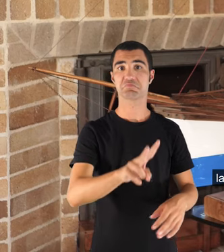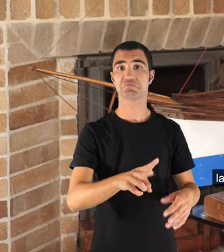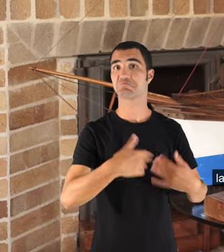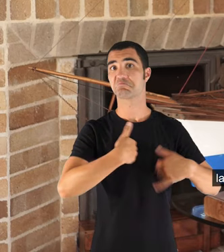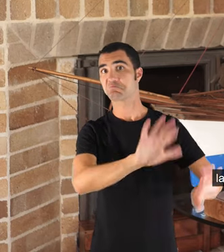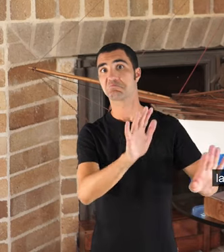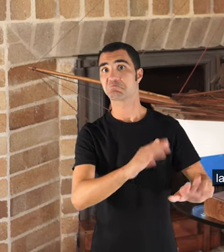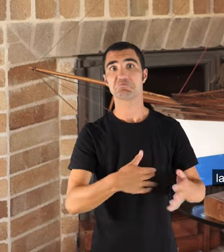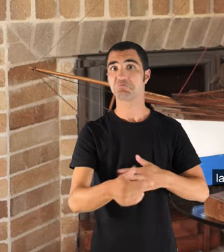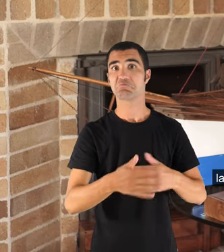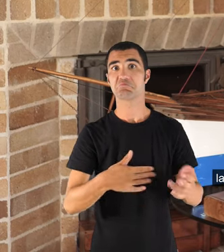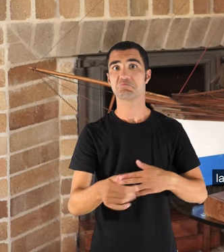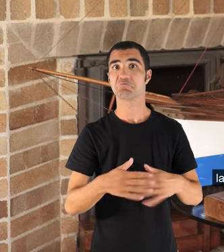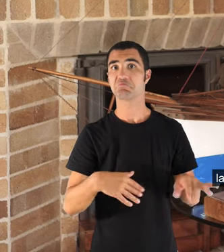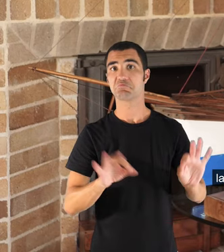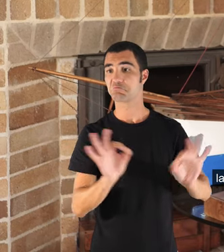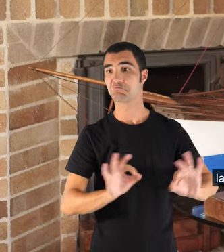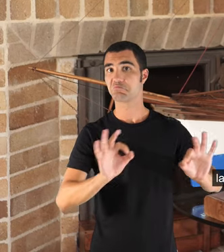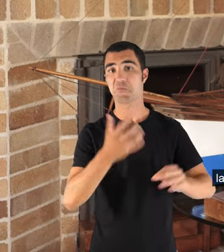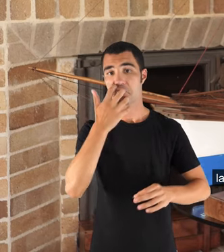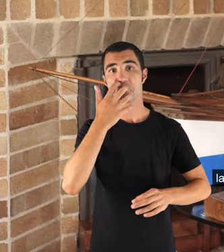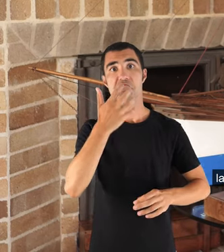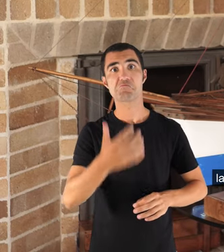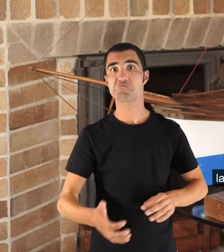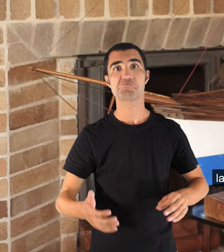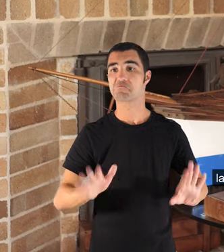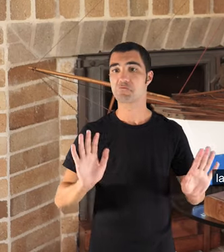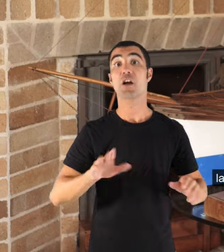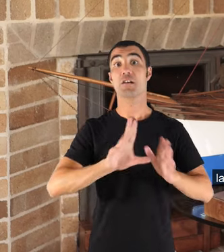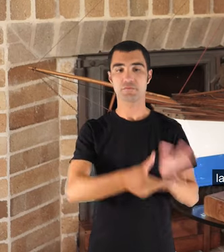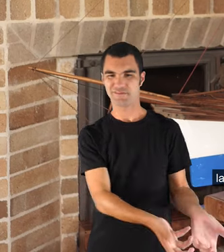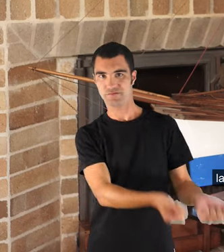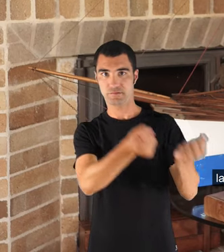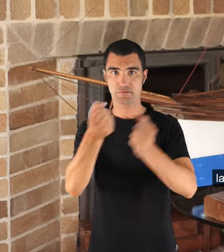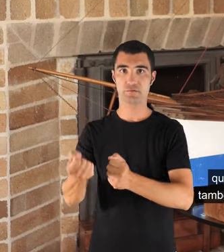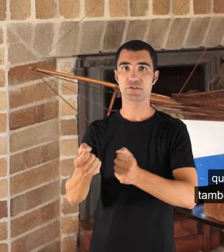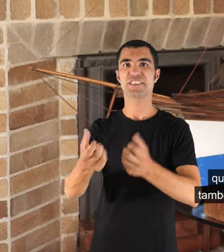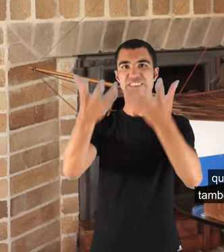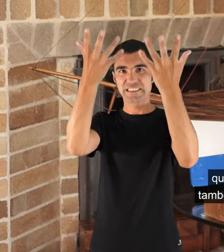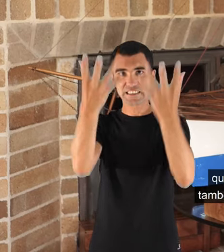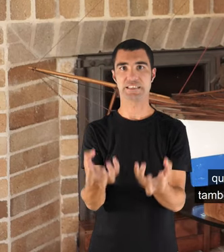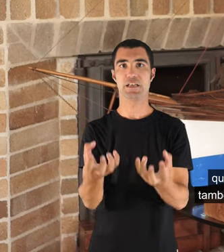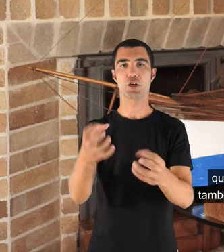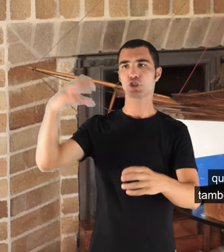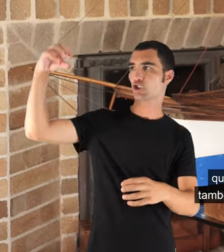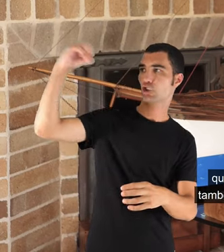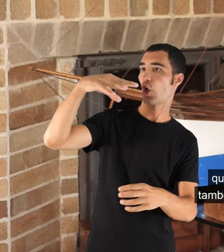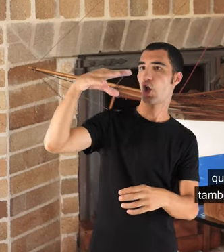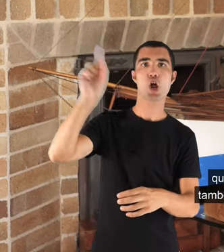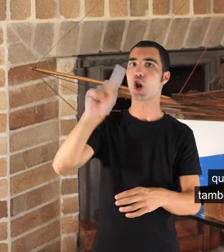gent de mal, al contrari. Després ho havies de treure i deixava secar a sombra, que el sol